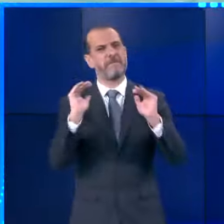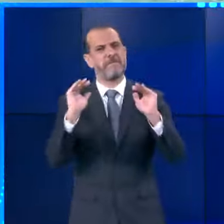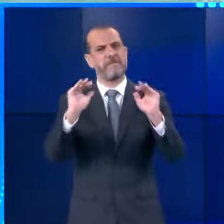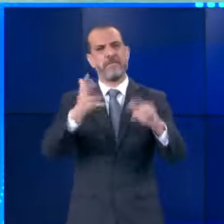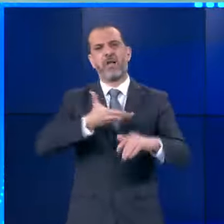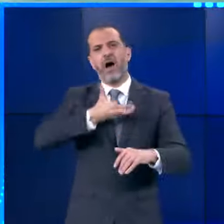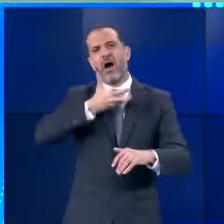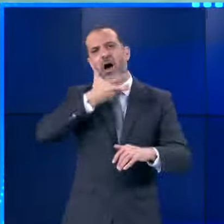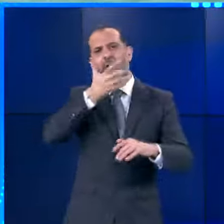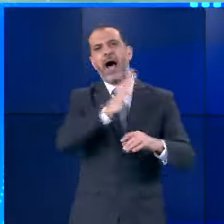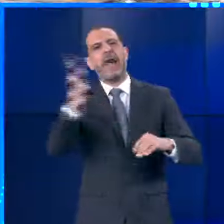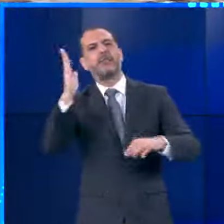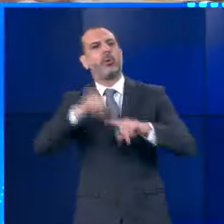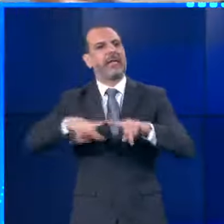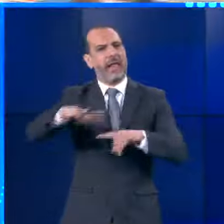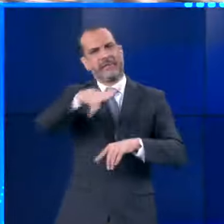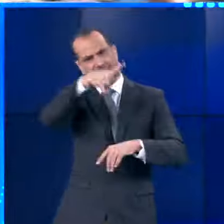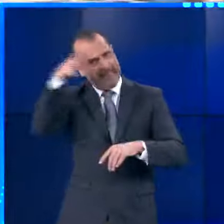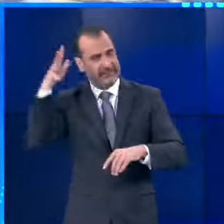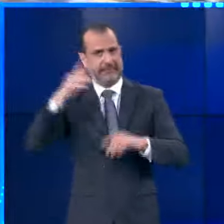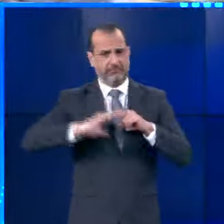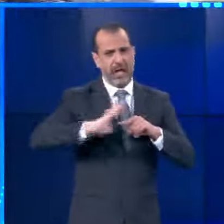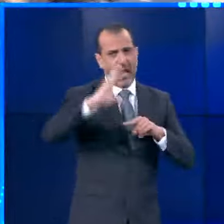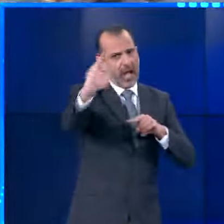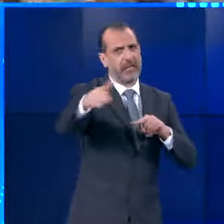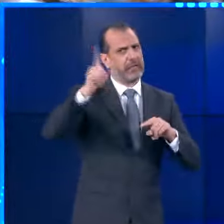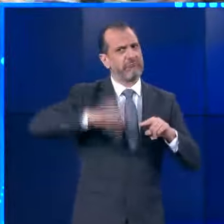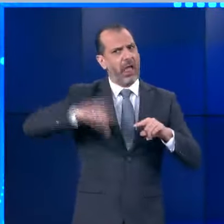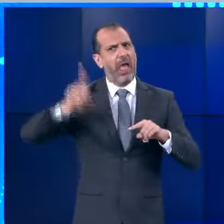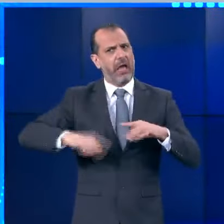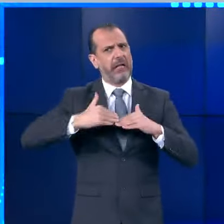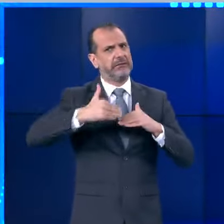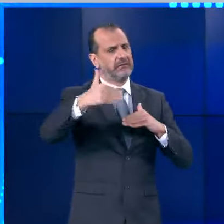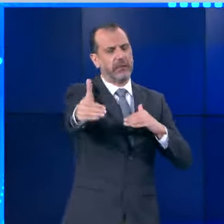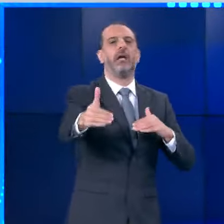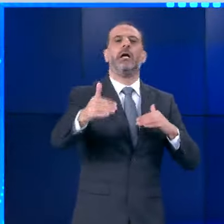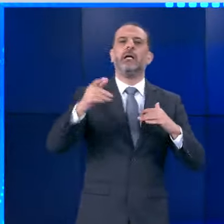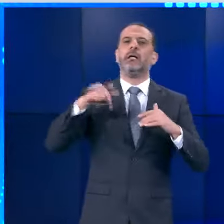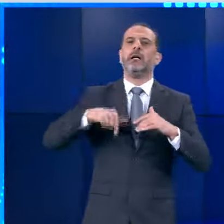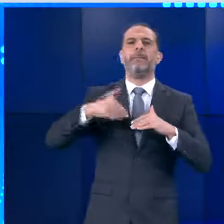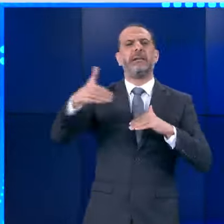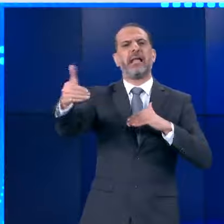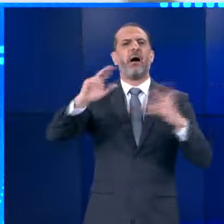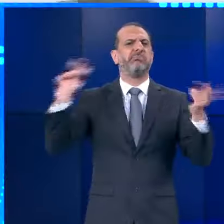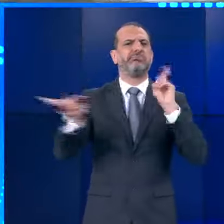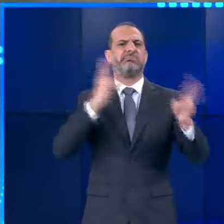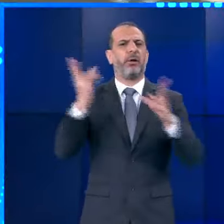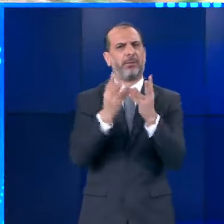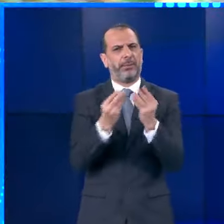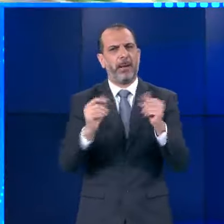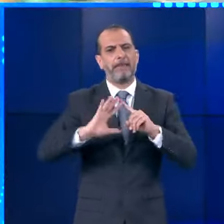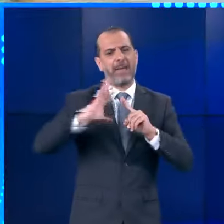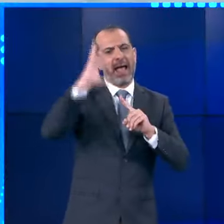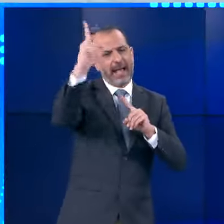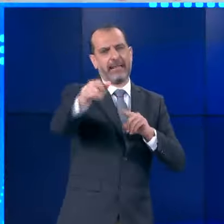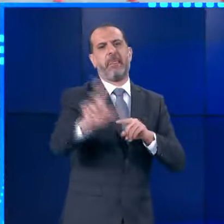ζέστη στην υπόλοιπη ανατολική χώρα και τις επόμενες ημέρες. Και με αρκετά εξεσθενήμα το πεδίο των ανέμων μέχρι και την